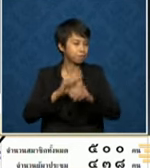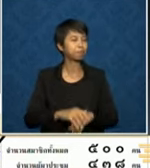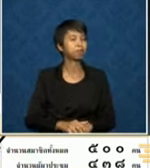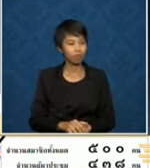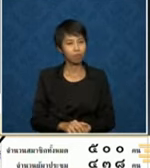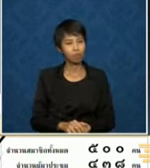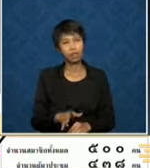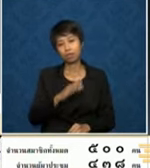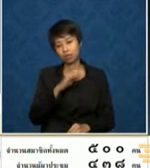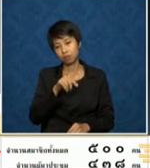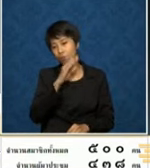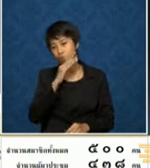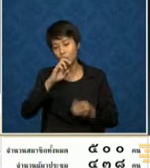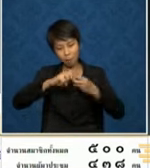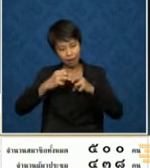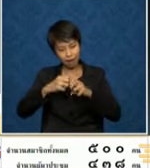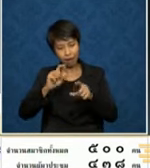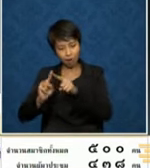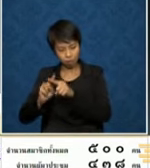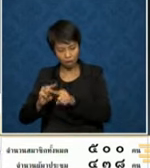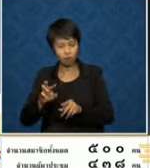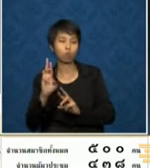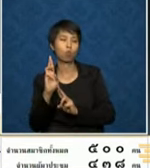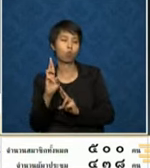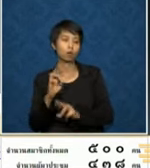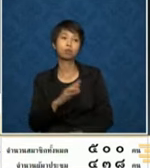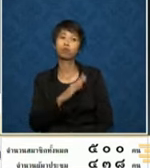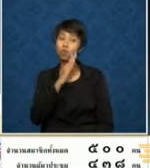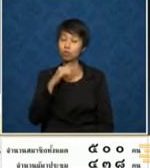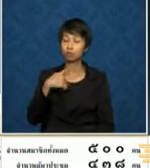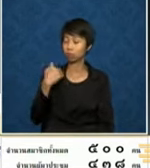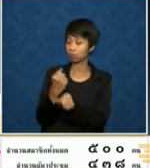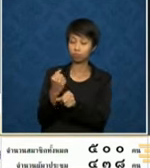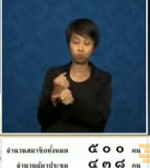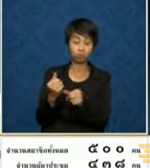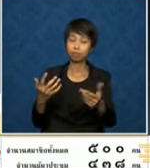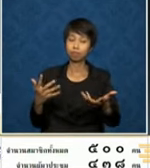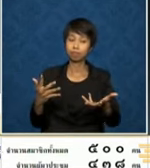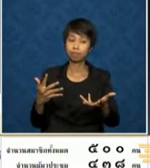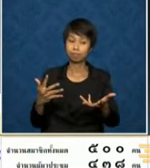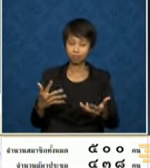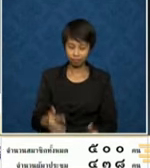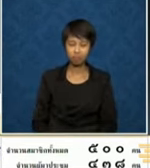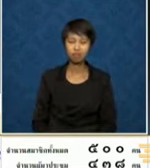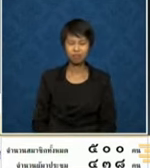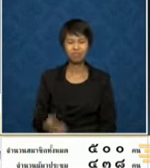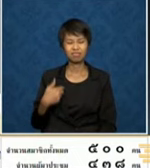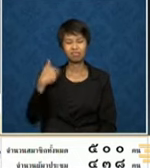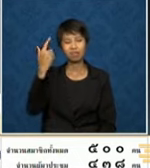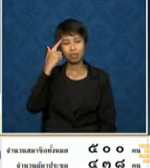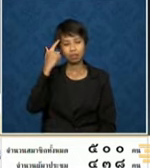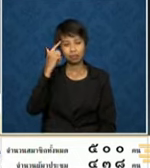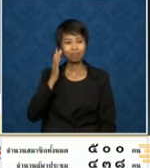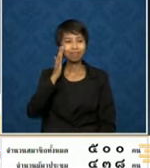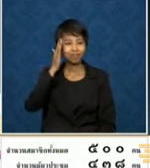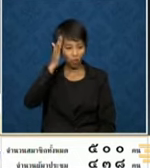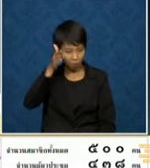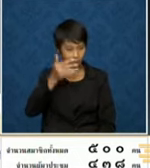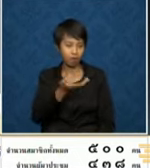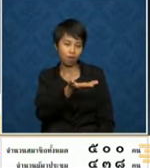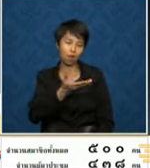สิ่งที่มันจะเกิดขึ้นปัญหาขึ้นในสมัยหน้าถ้าไม่ทำครับท่านประธานครับผมเรียนท่านประธานครับมันก็คงหนีไม่พ้นในการที่จะเปิดอภิปร